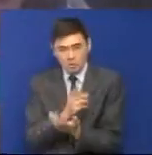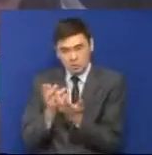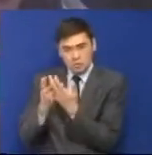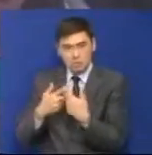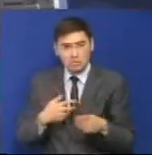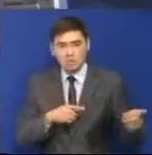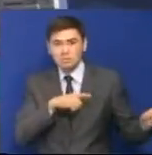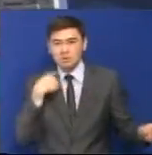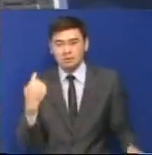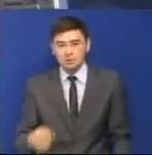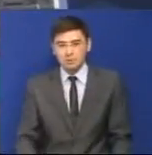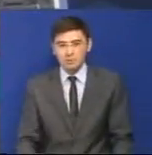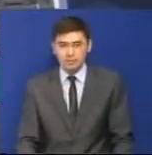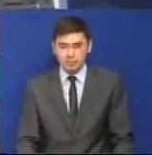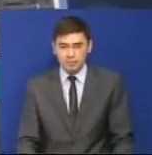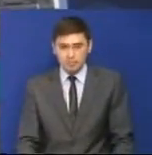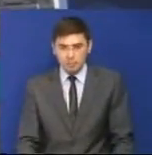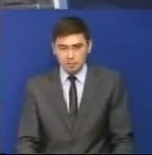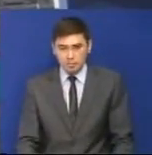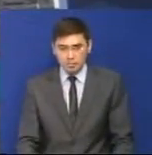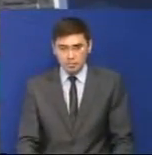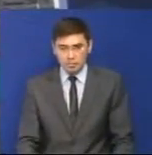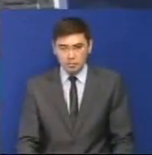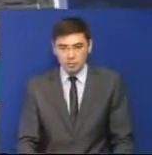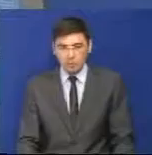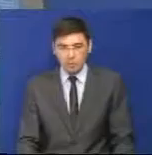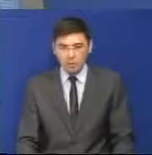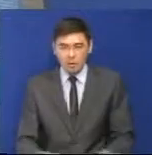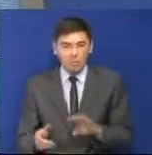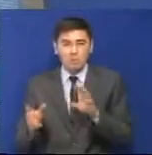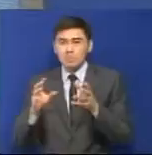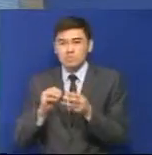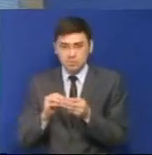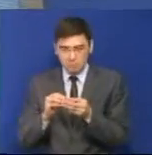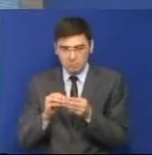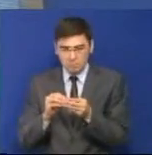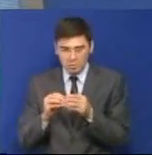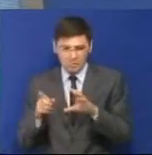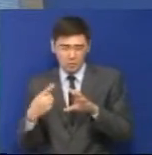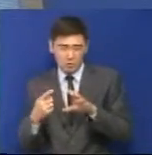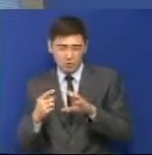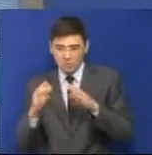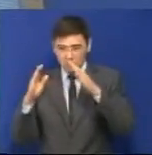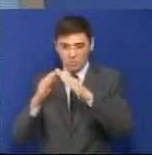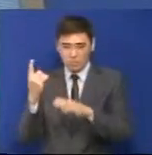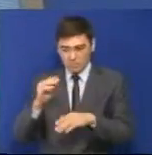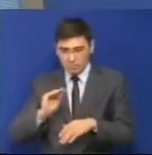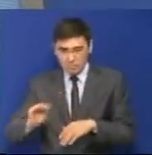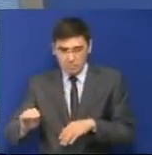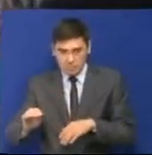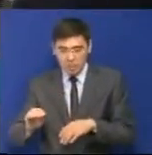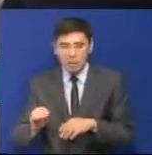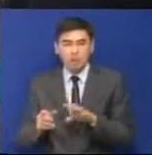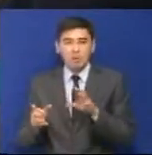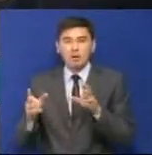есептегілері жоқ. Общедомовой прибор учета, он обеспечивает и показывает. Жалпы үйлік есептеу аспабы сіздердің үйлеріңізді қамтамасыз еткен